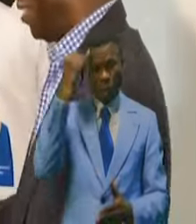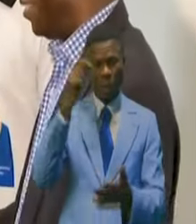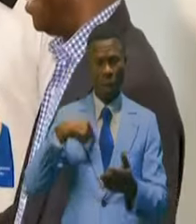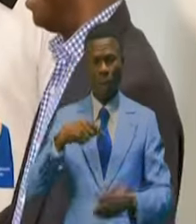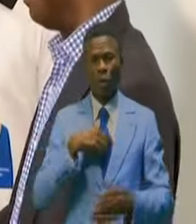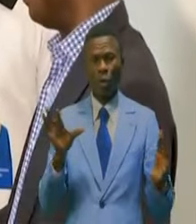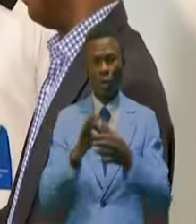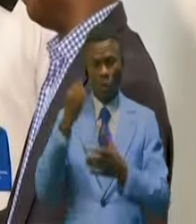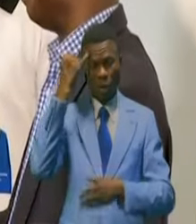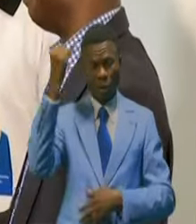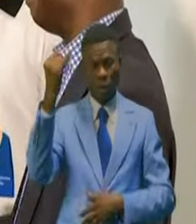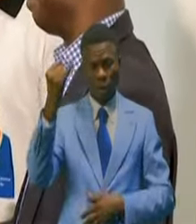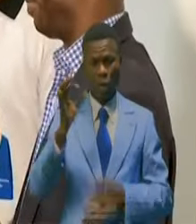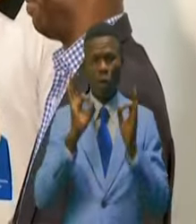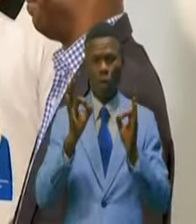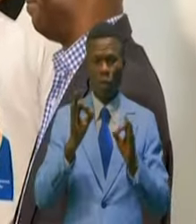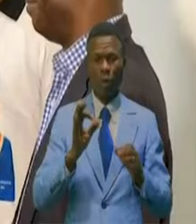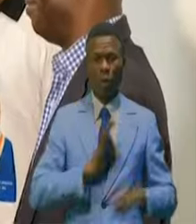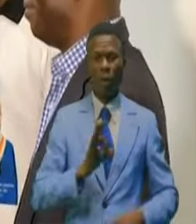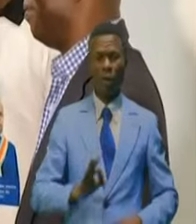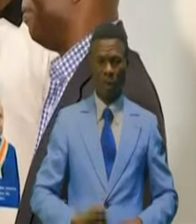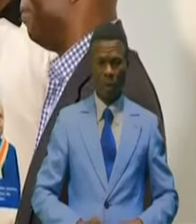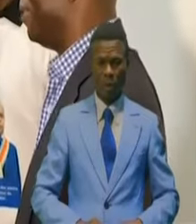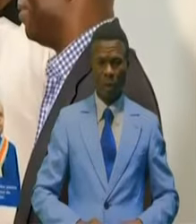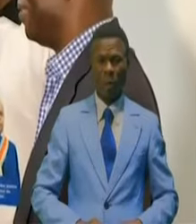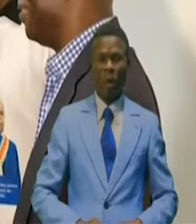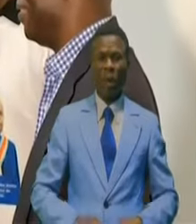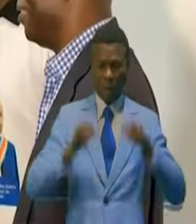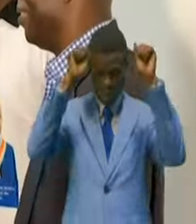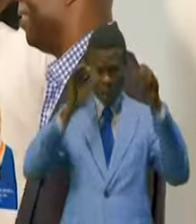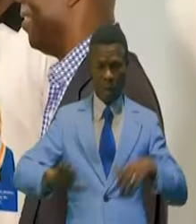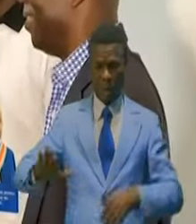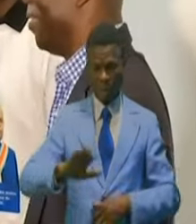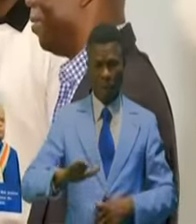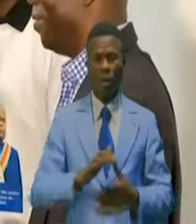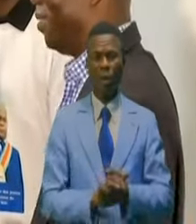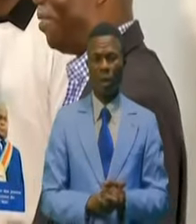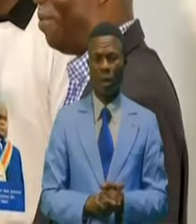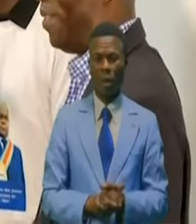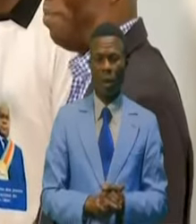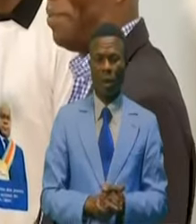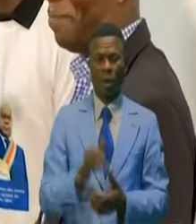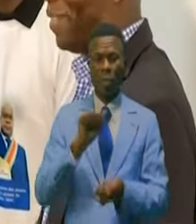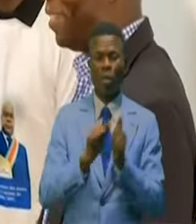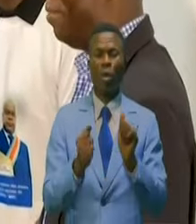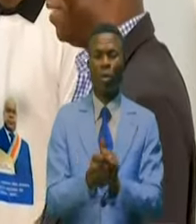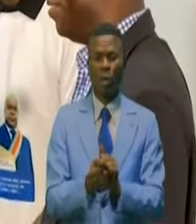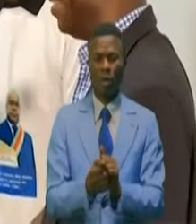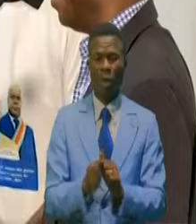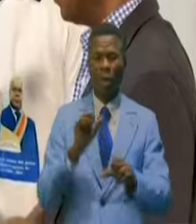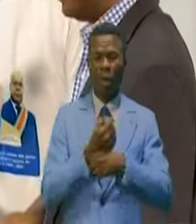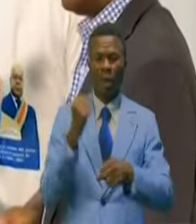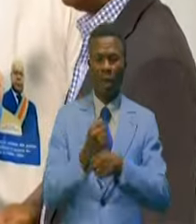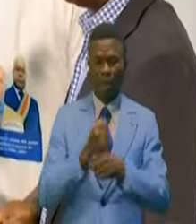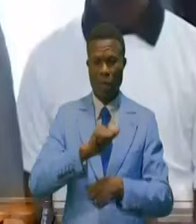rejoignons la nouvelle vision de Son Excellence, Monsieur le Président de la République, en ce qui concerne